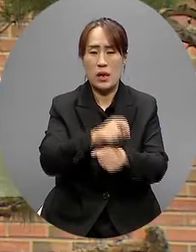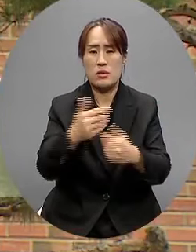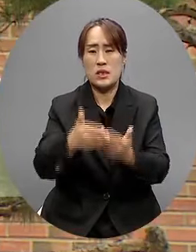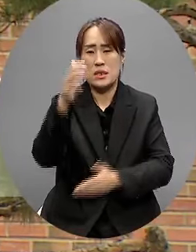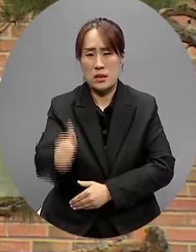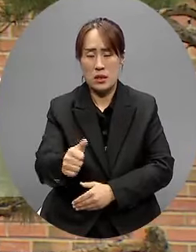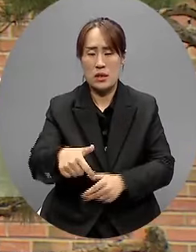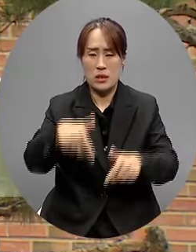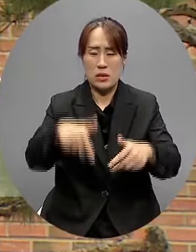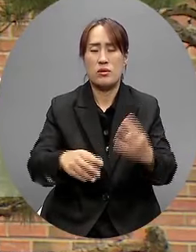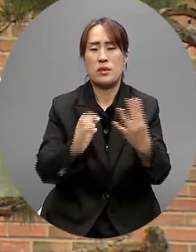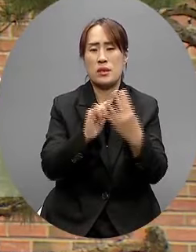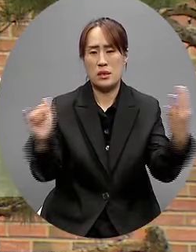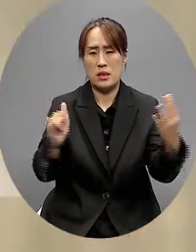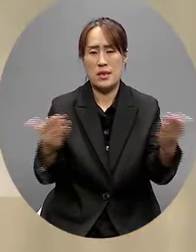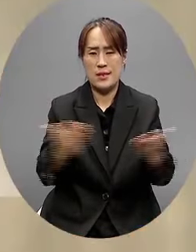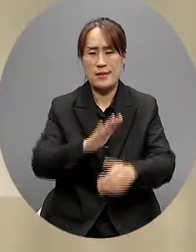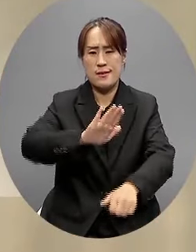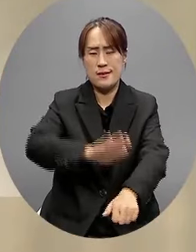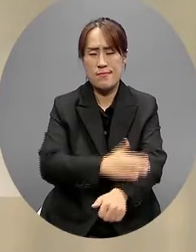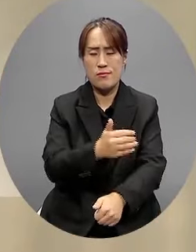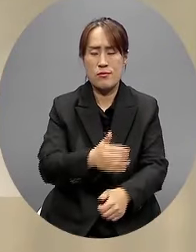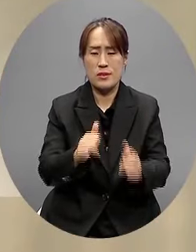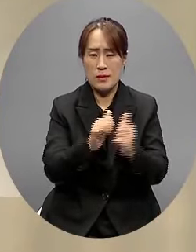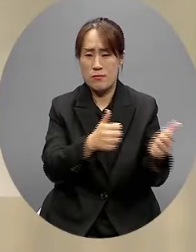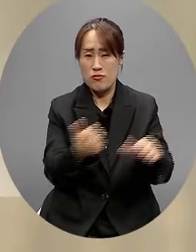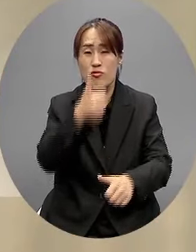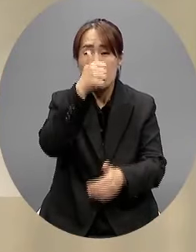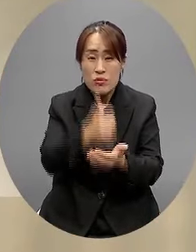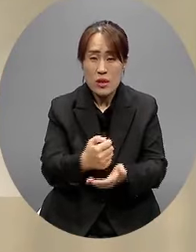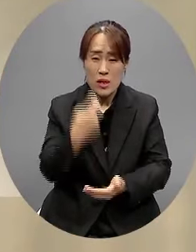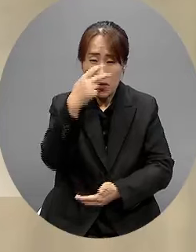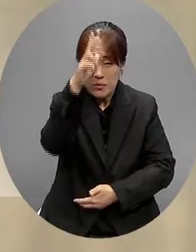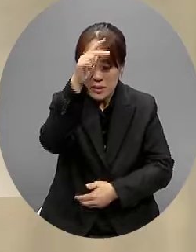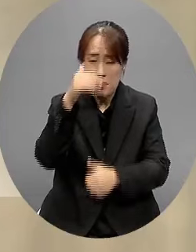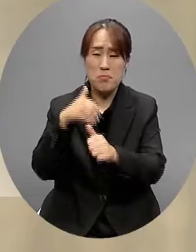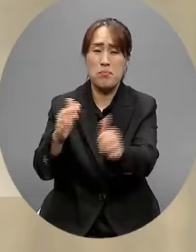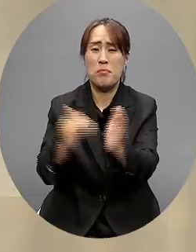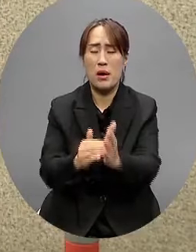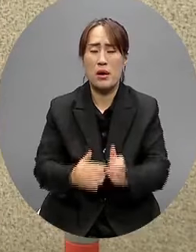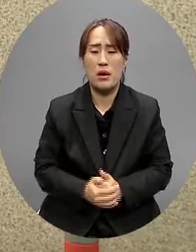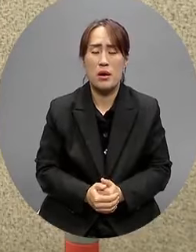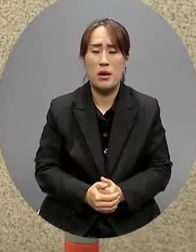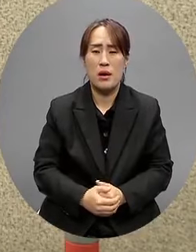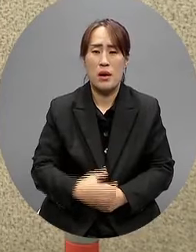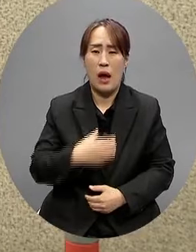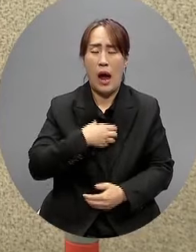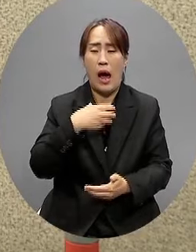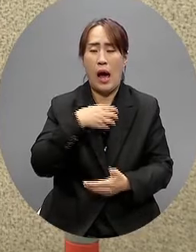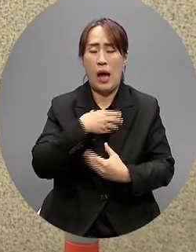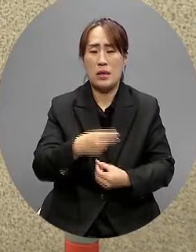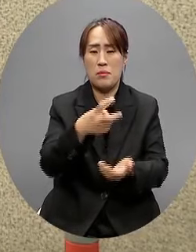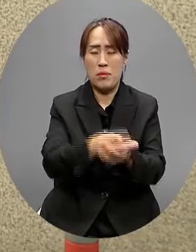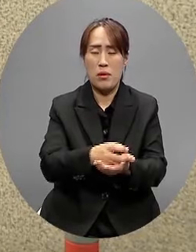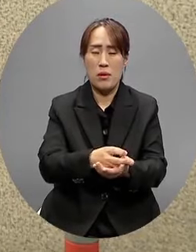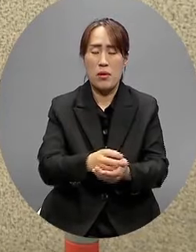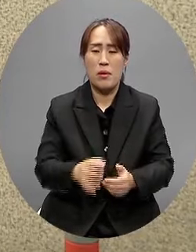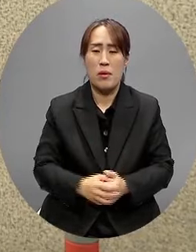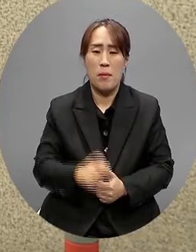등 교직원 4명을 업무상 과실치사 혐의로 검찰에 넘겼습니다. 재난안전법에 따라 매달